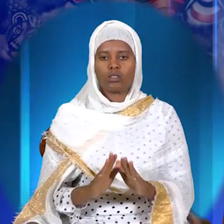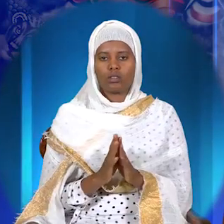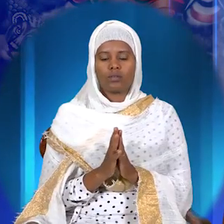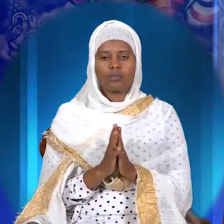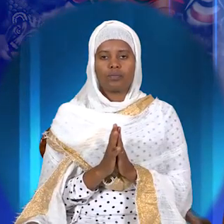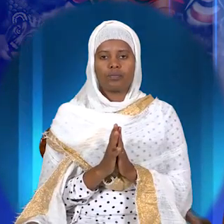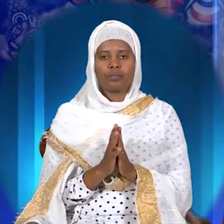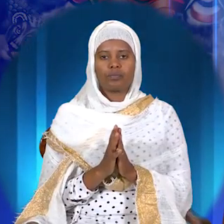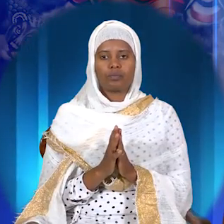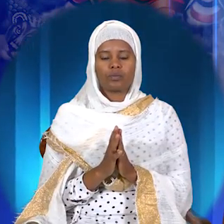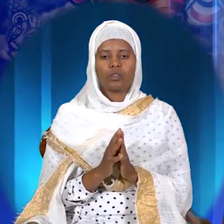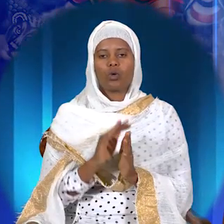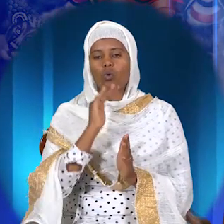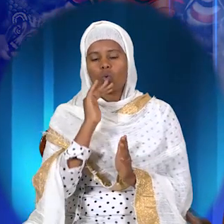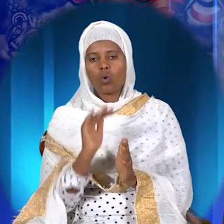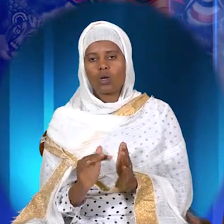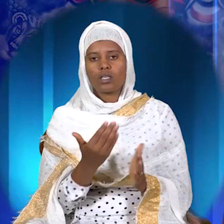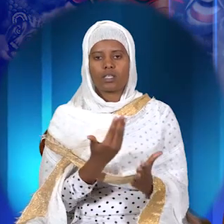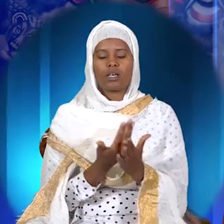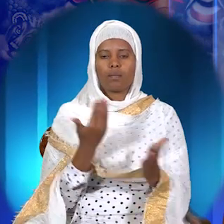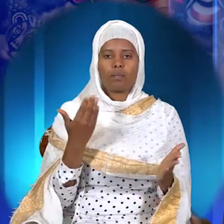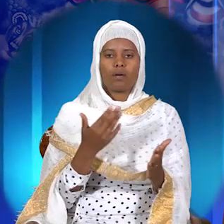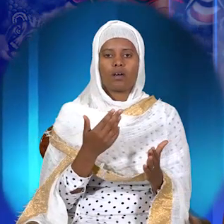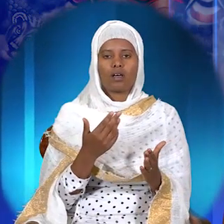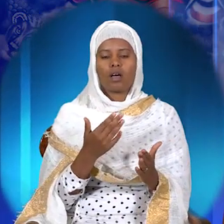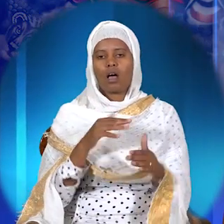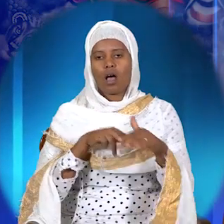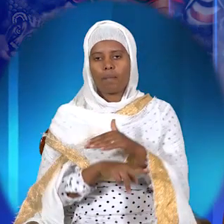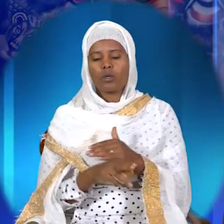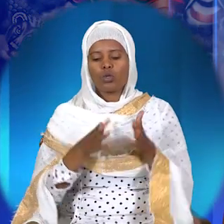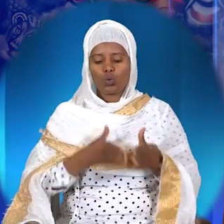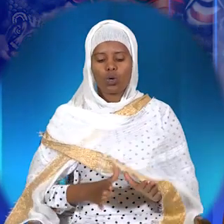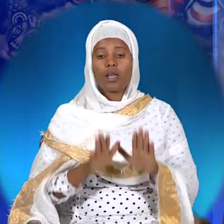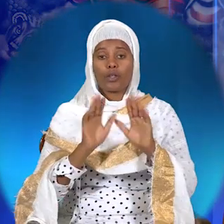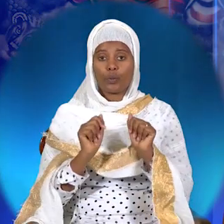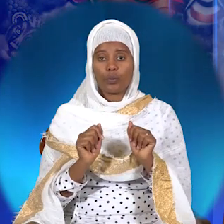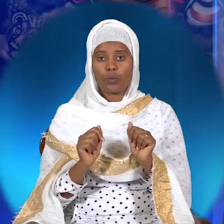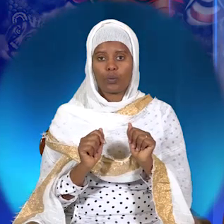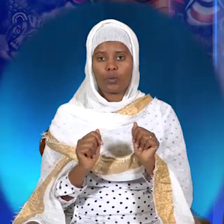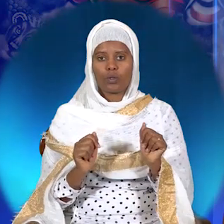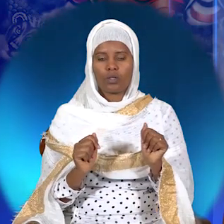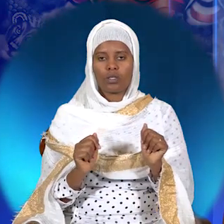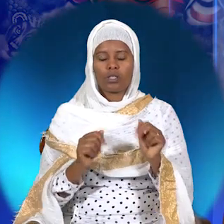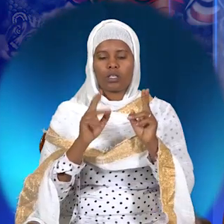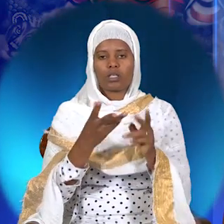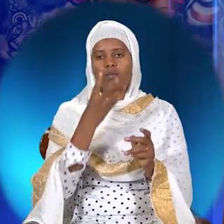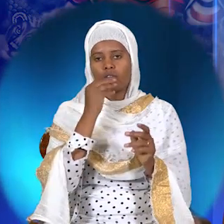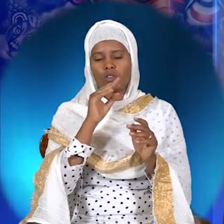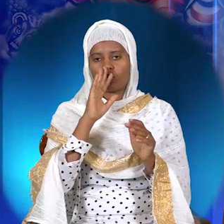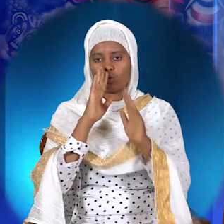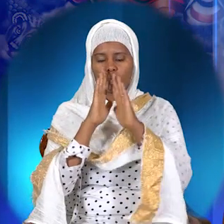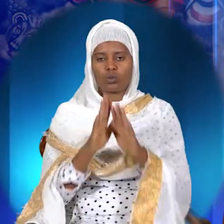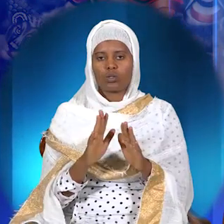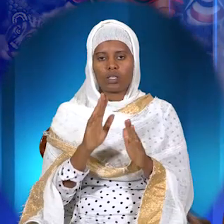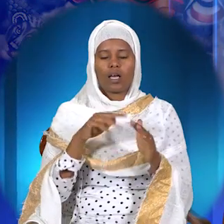ድማ ኣይሰርጽን እዩ ወልድ ከዓ ካብ አብ ይውለድ እምበር ከም አብ ኣይወልድን ከም መንፈስ ቅዱስ